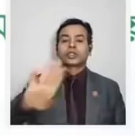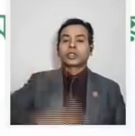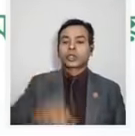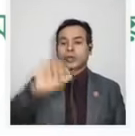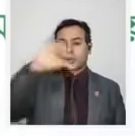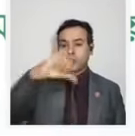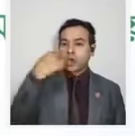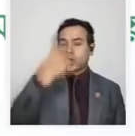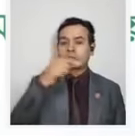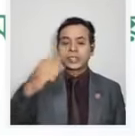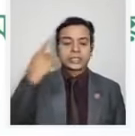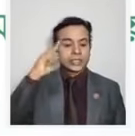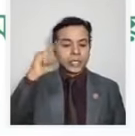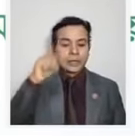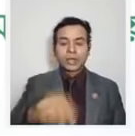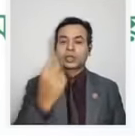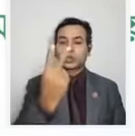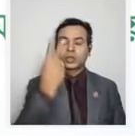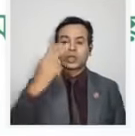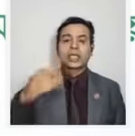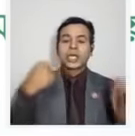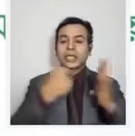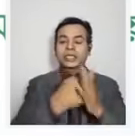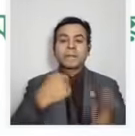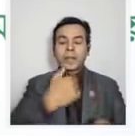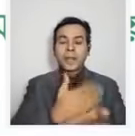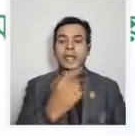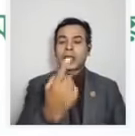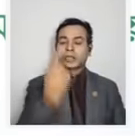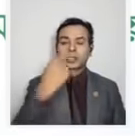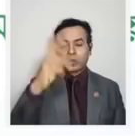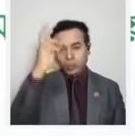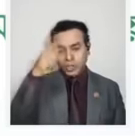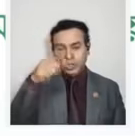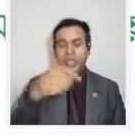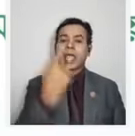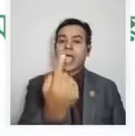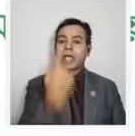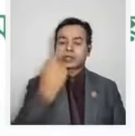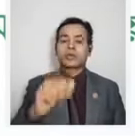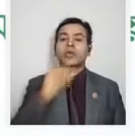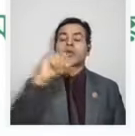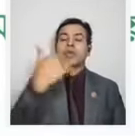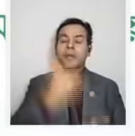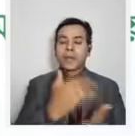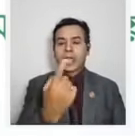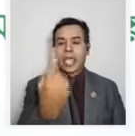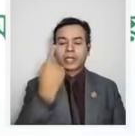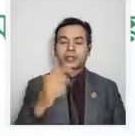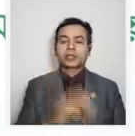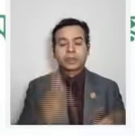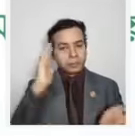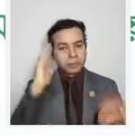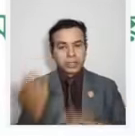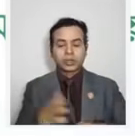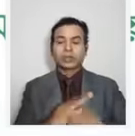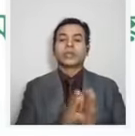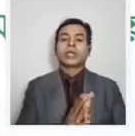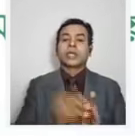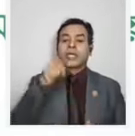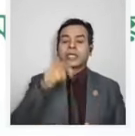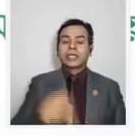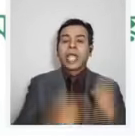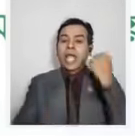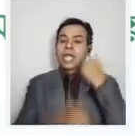81 থেকে 90 1 জন। বিভাগ ভিত্তিক ঢাকা বিভাগে 21 জন, চট্টগ্রাম বিভাগে 9 জন, সিলেট বিভাগে 2 জন, রাজশাহী বিভাগে 1 জন,